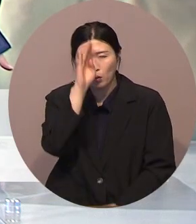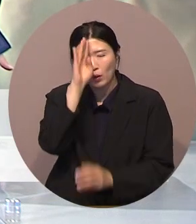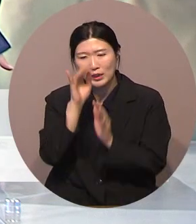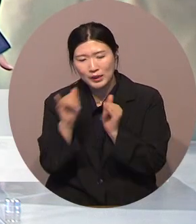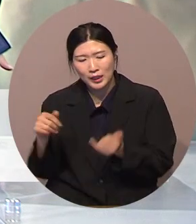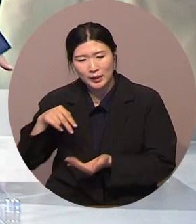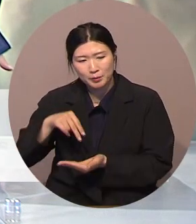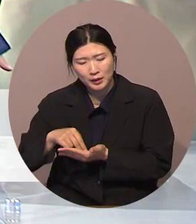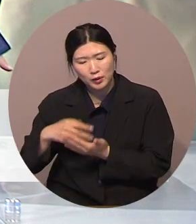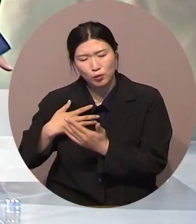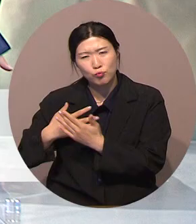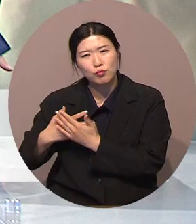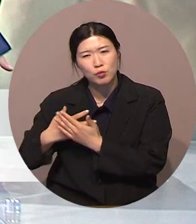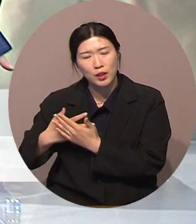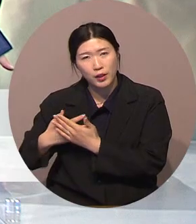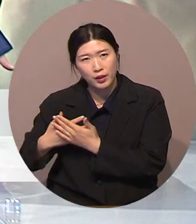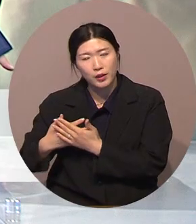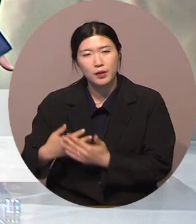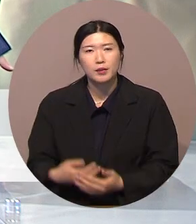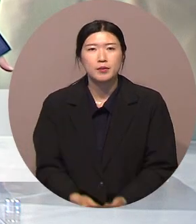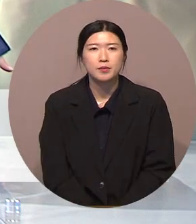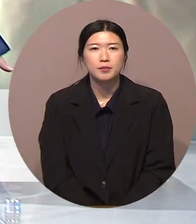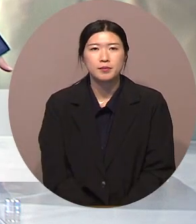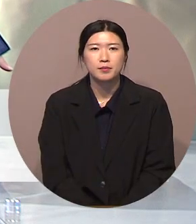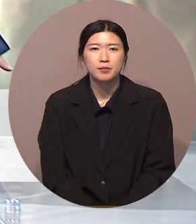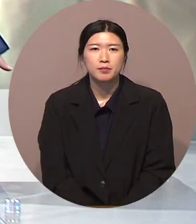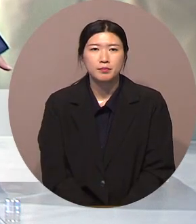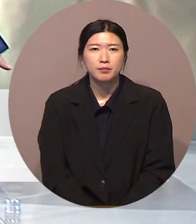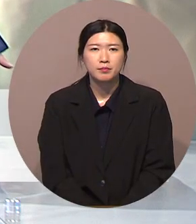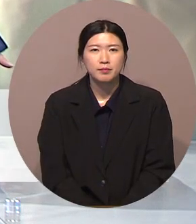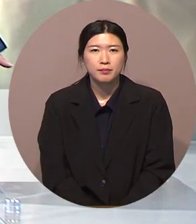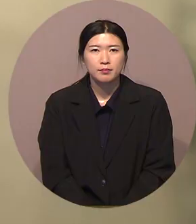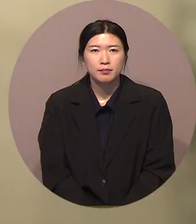보호자들의 걱정이 커지고 있습니다 김태